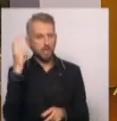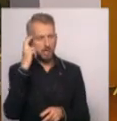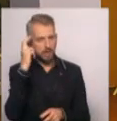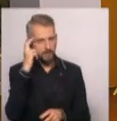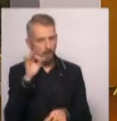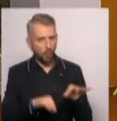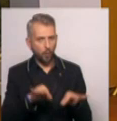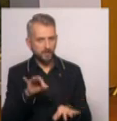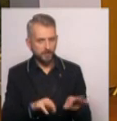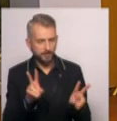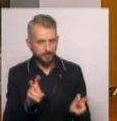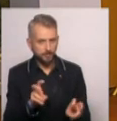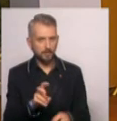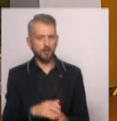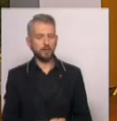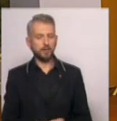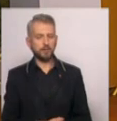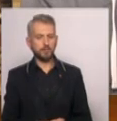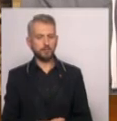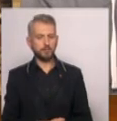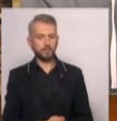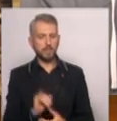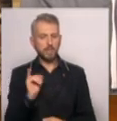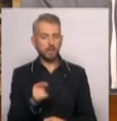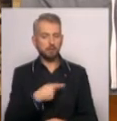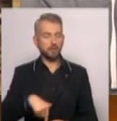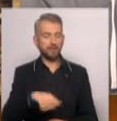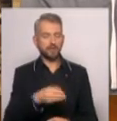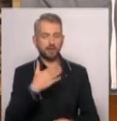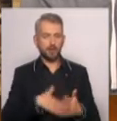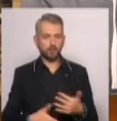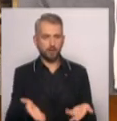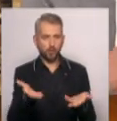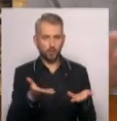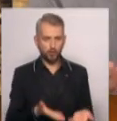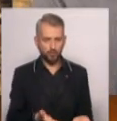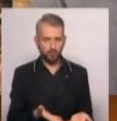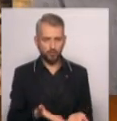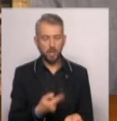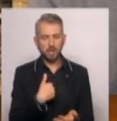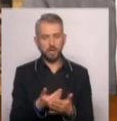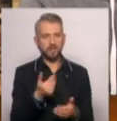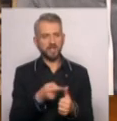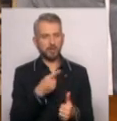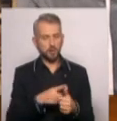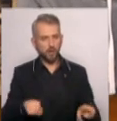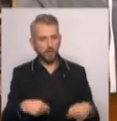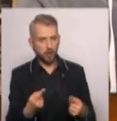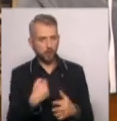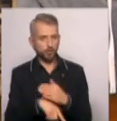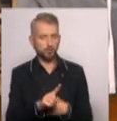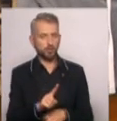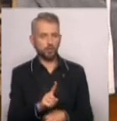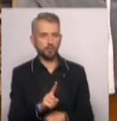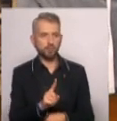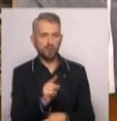осінь», Київ Фол. І ми всіх радо запрошуємо, я від імені організаторів, оскільки